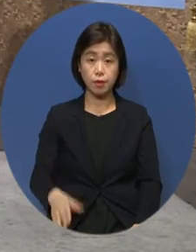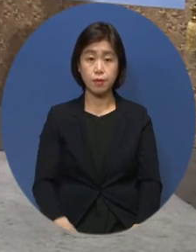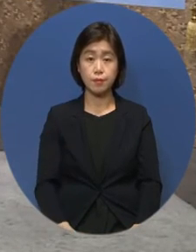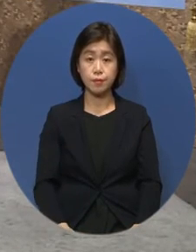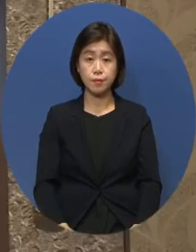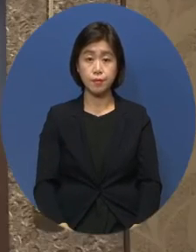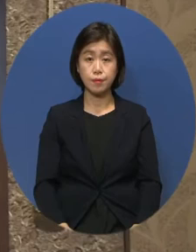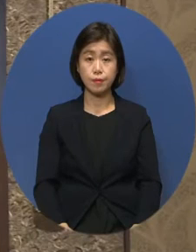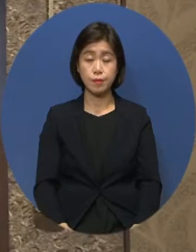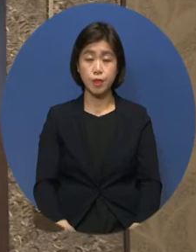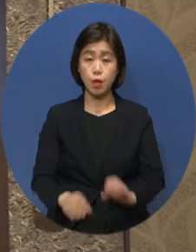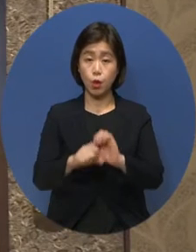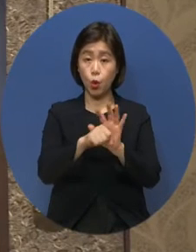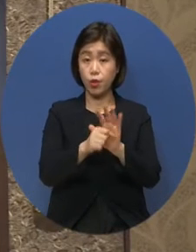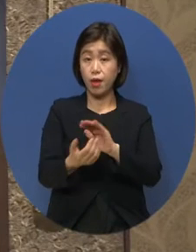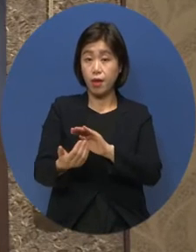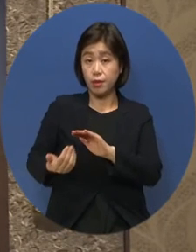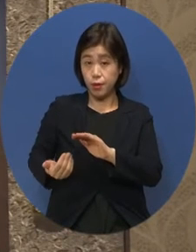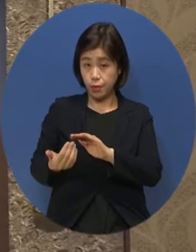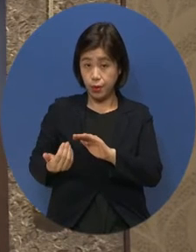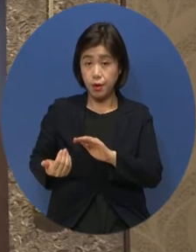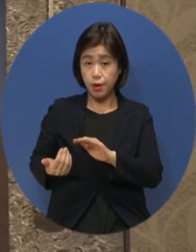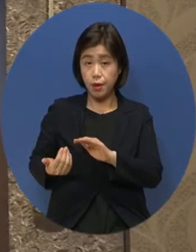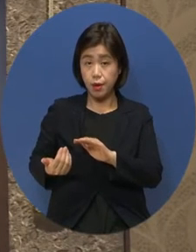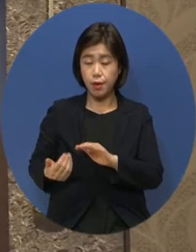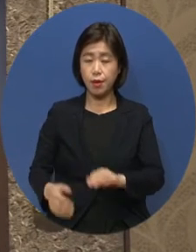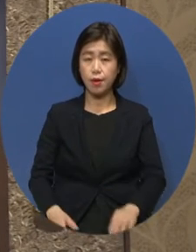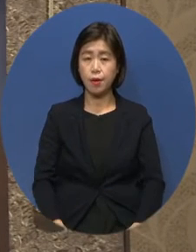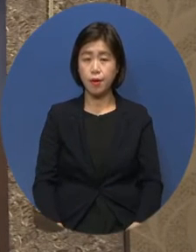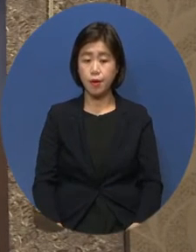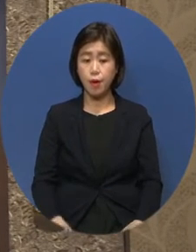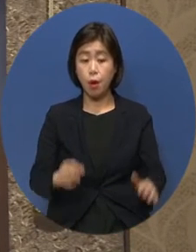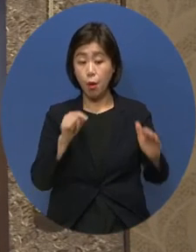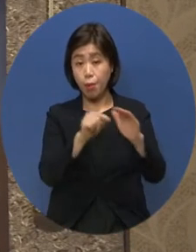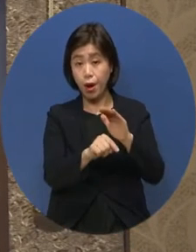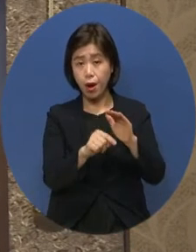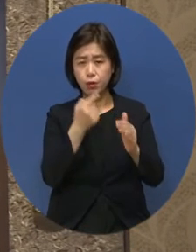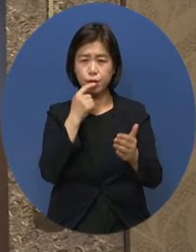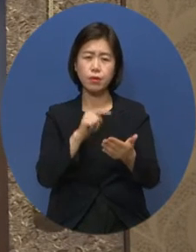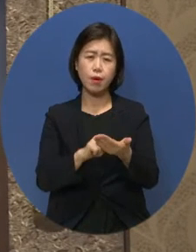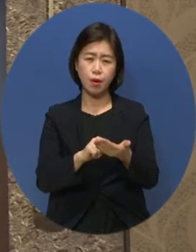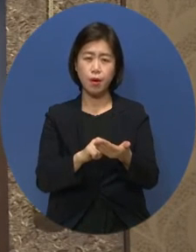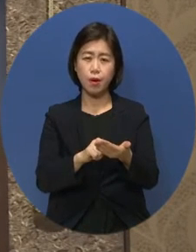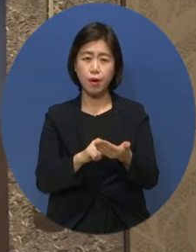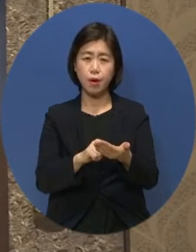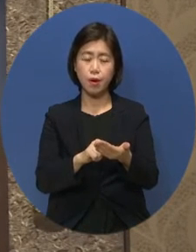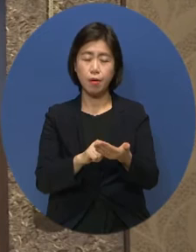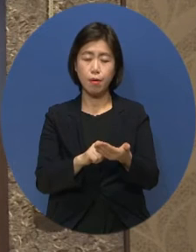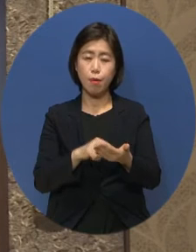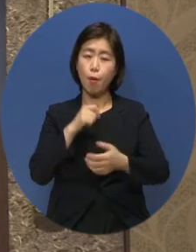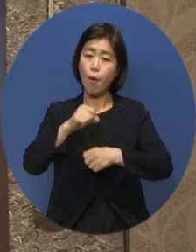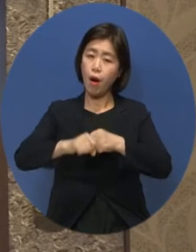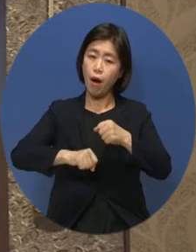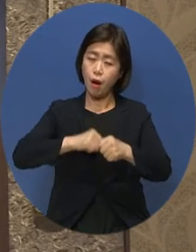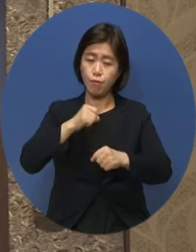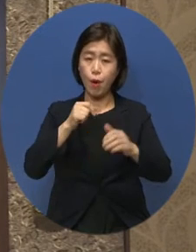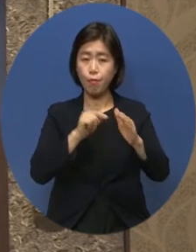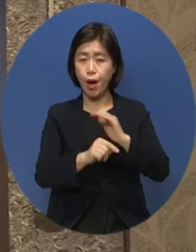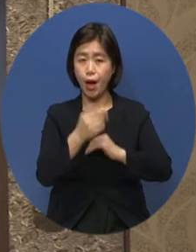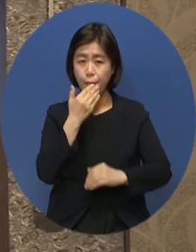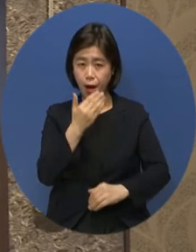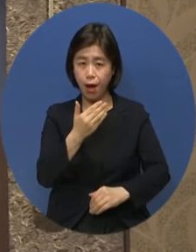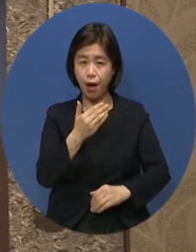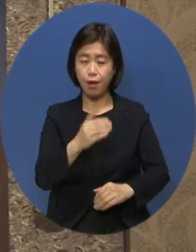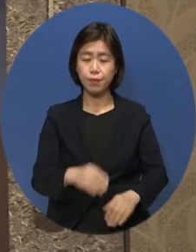것들이 팬더 및 상황이 전에는 원활하게 방문도 좀 자유롭고 어 또 어 또 우리